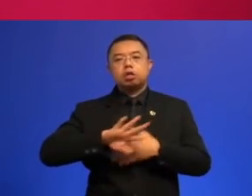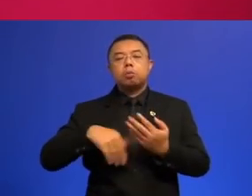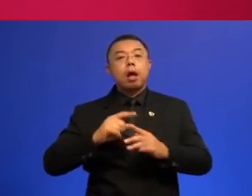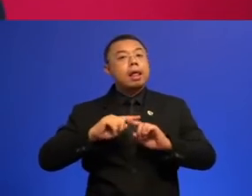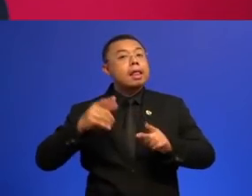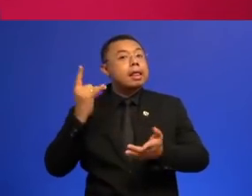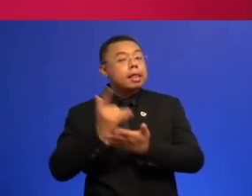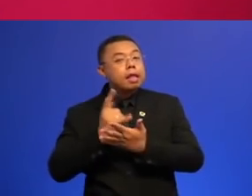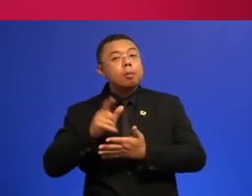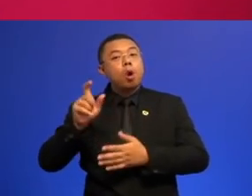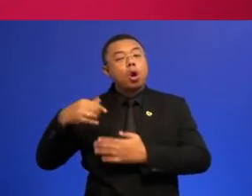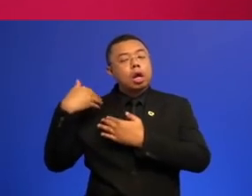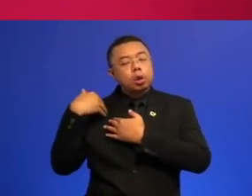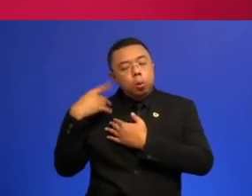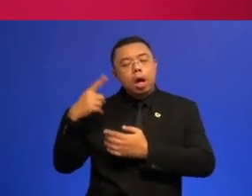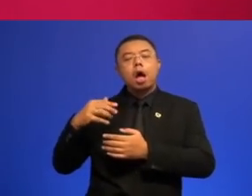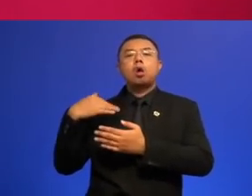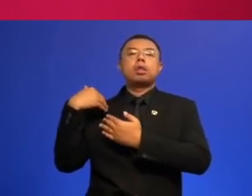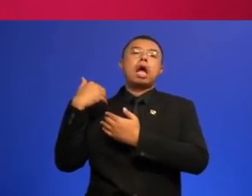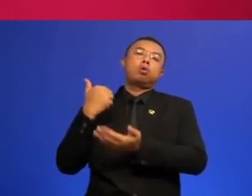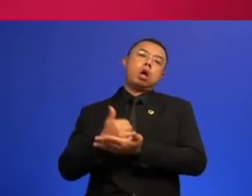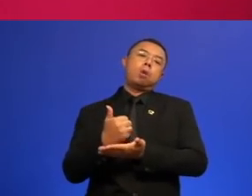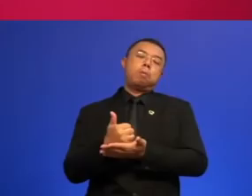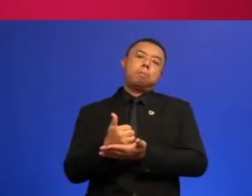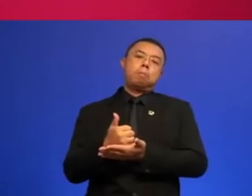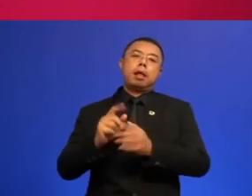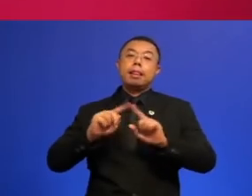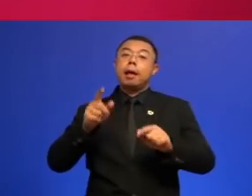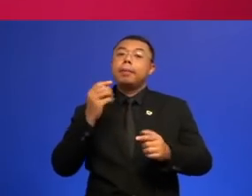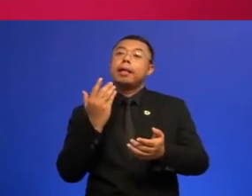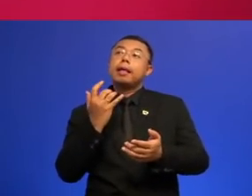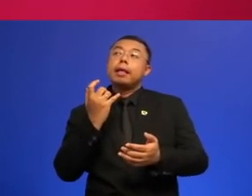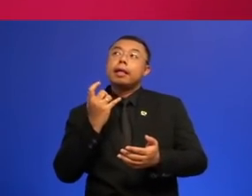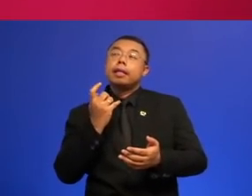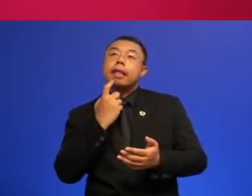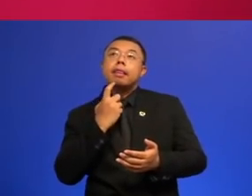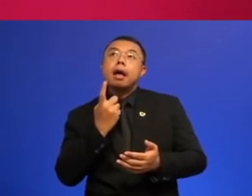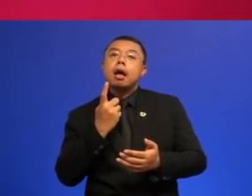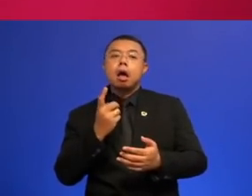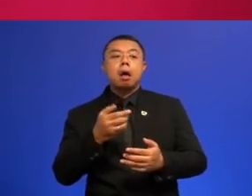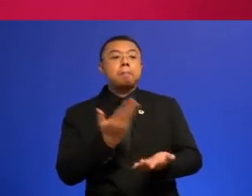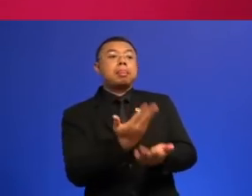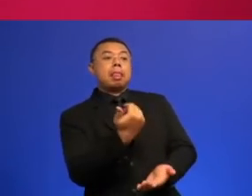Tetap orang tua harus dipikul. Lalu mengenai permintaan yang melampaui,